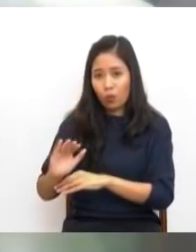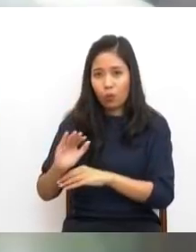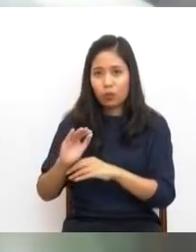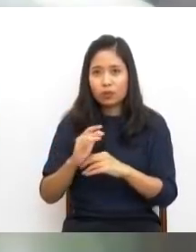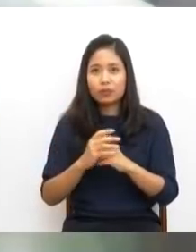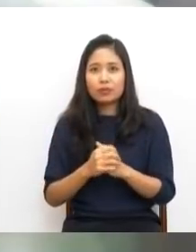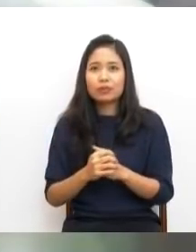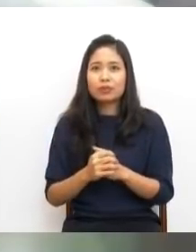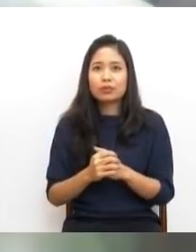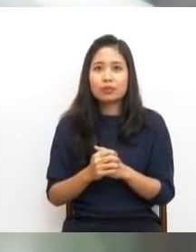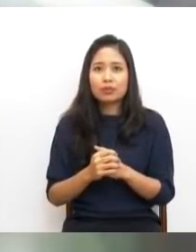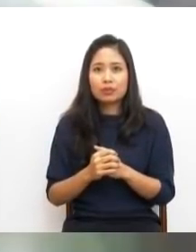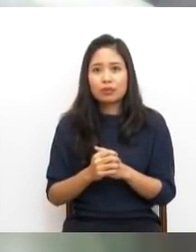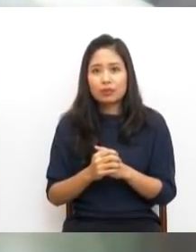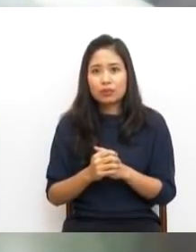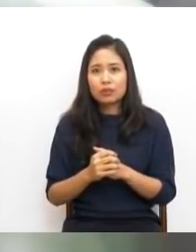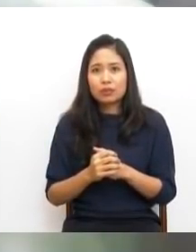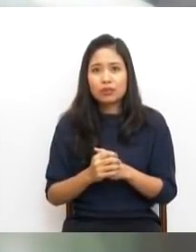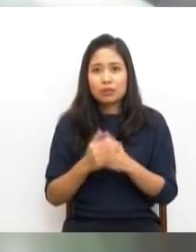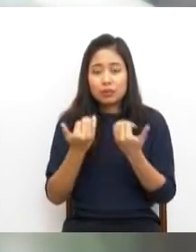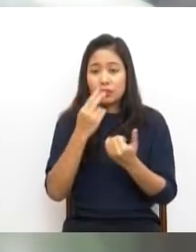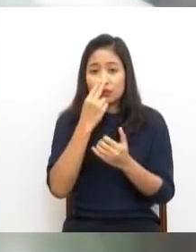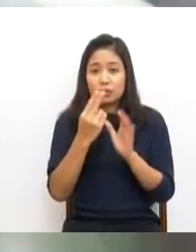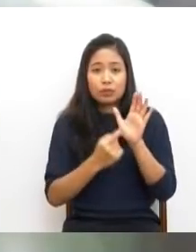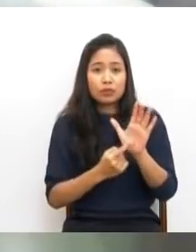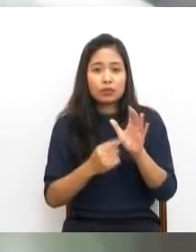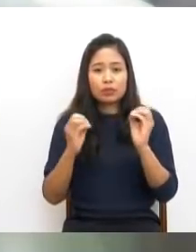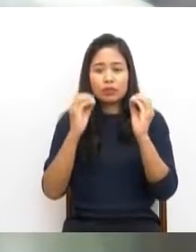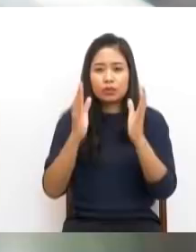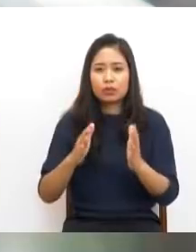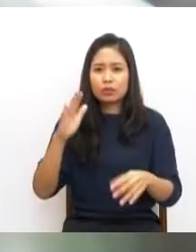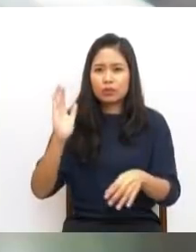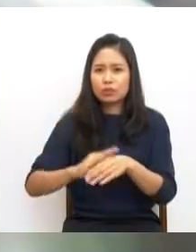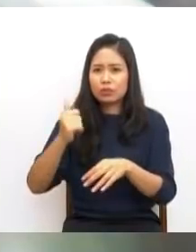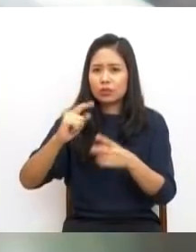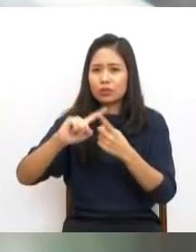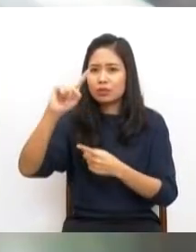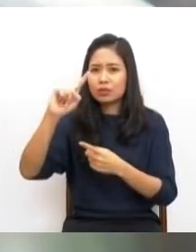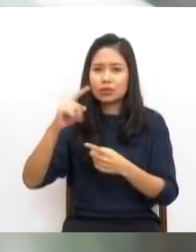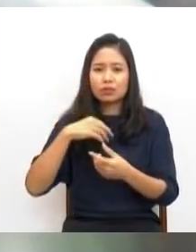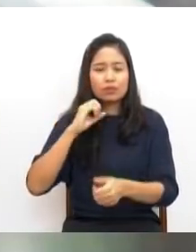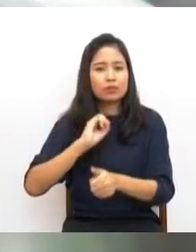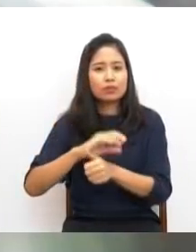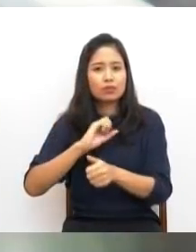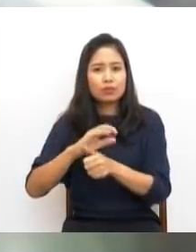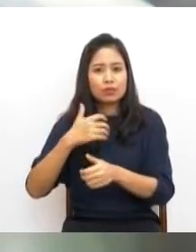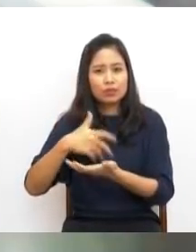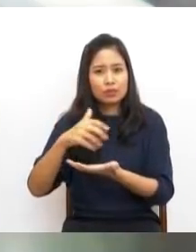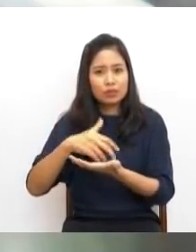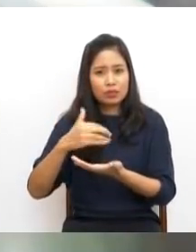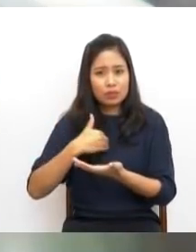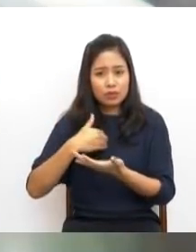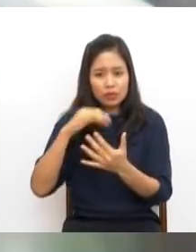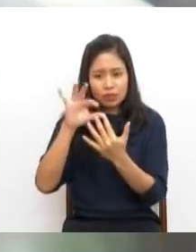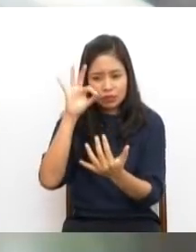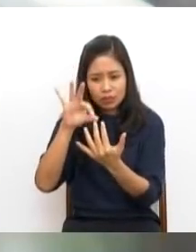แล้วอย่างนึงค่ะเรามีวันนี้เรามีตัวอย่างคลิปที่คุณครูที่ชนะเลิศในการทำคลิปส่ง งเข้ามาทางไทยพีบีเอสแล้วก็คัดเลือกได้ข่าวว่